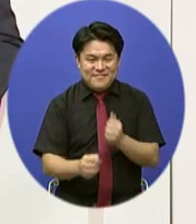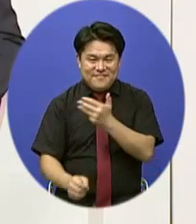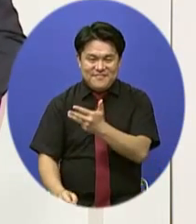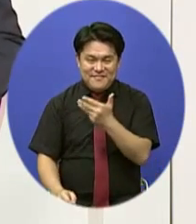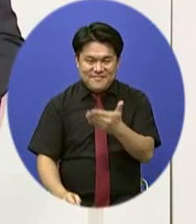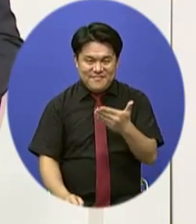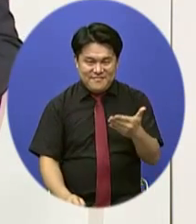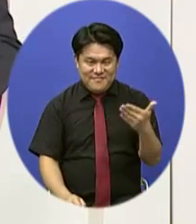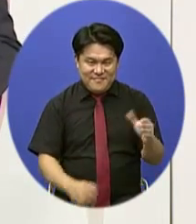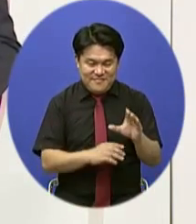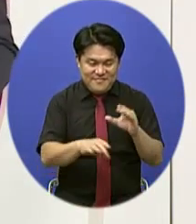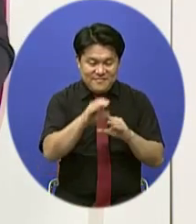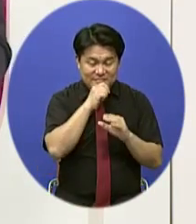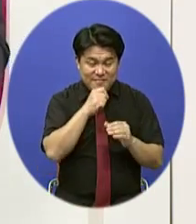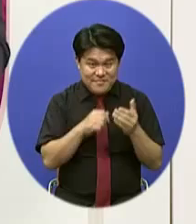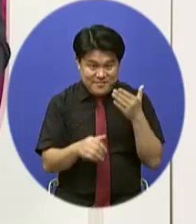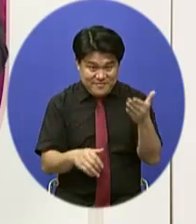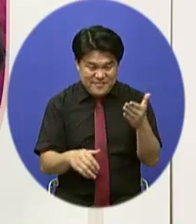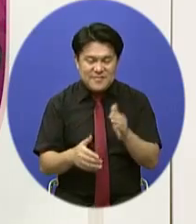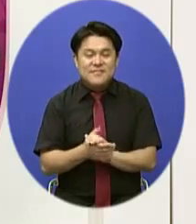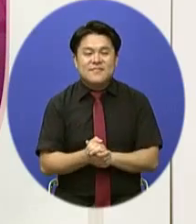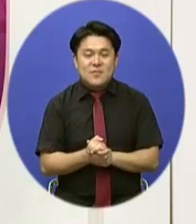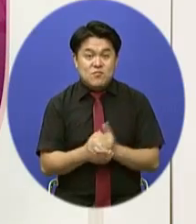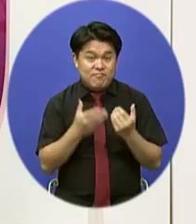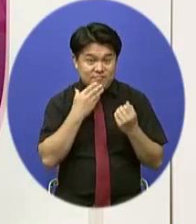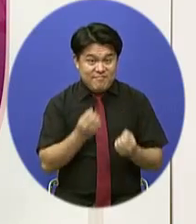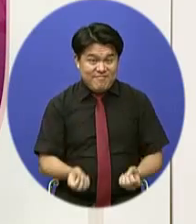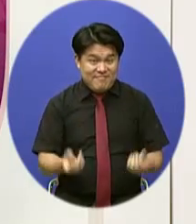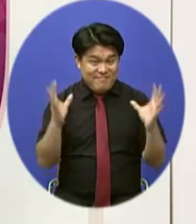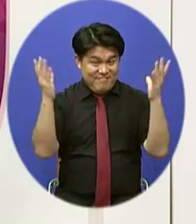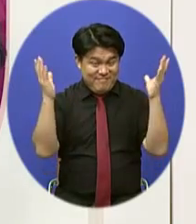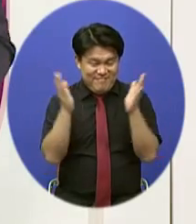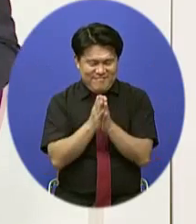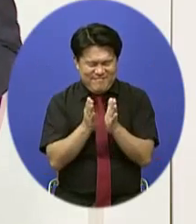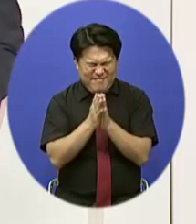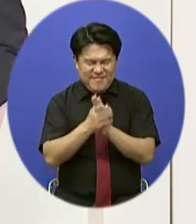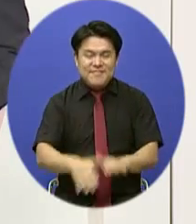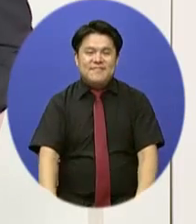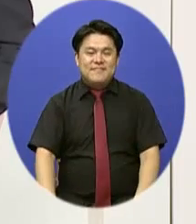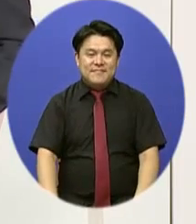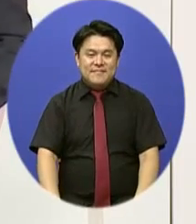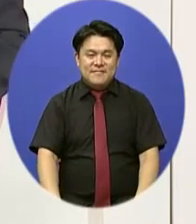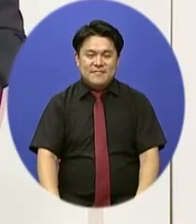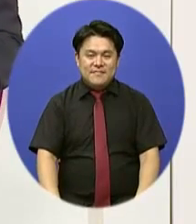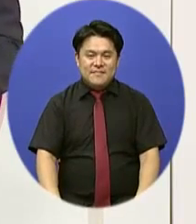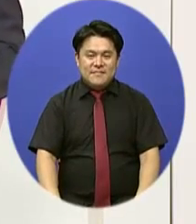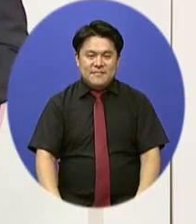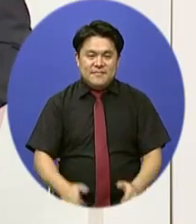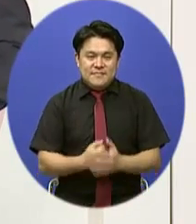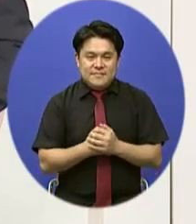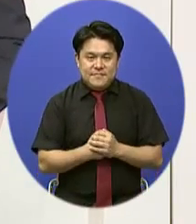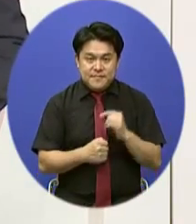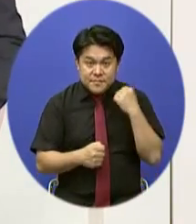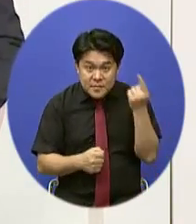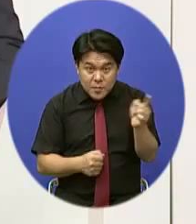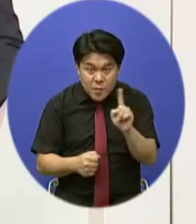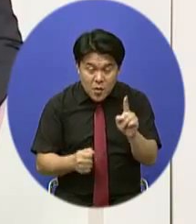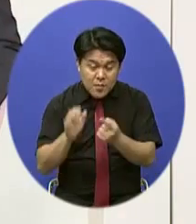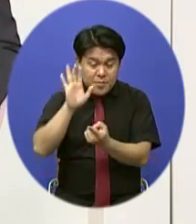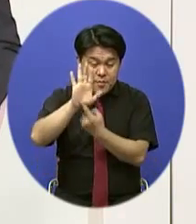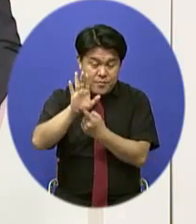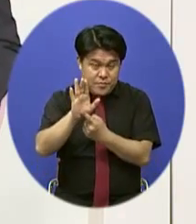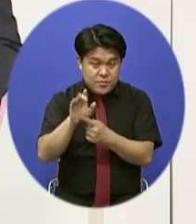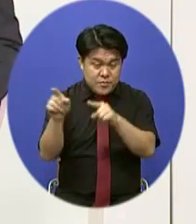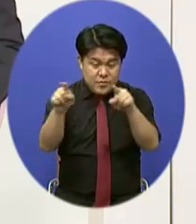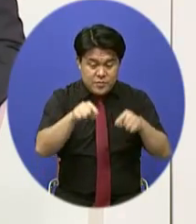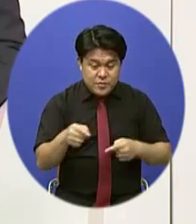8.9점 보너스 9점입니다. 아유, 고맙습니다. 축하드립니다. 네. 네. 자 계속해서 생방송